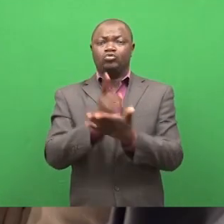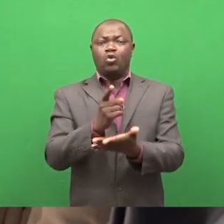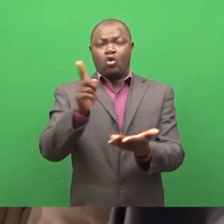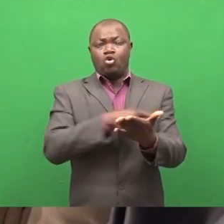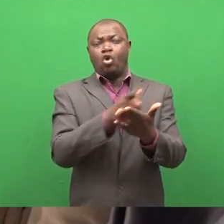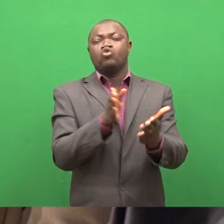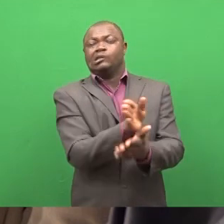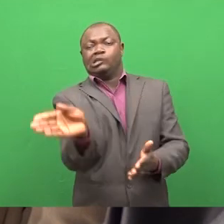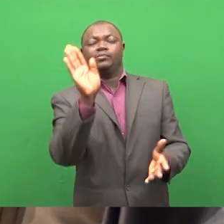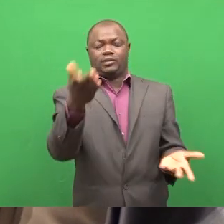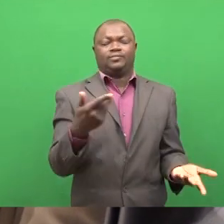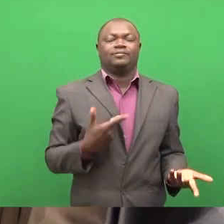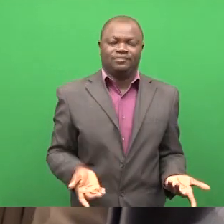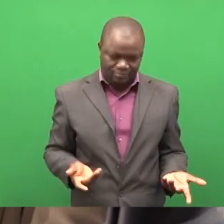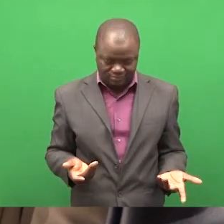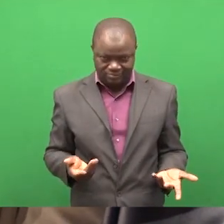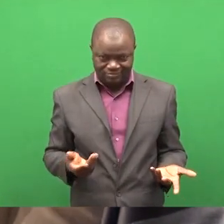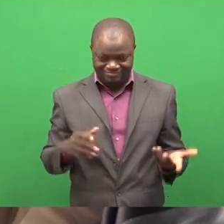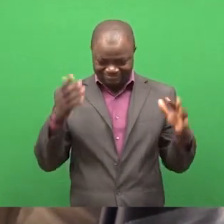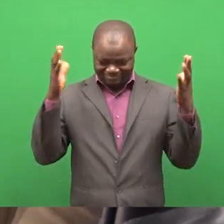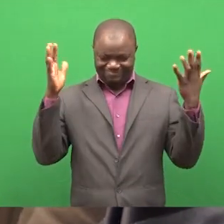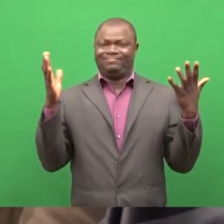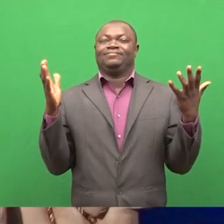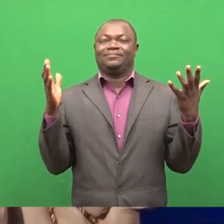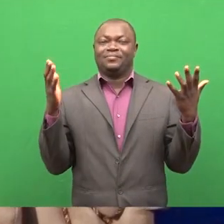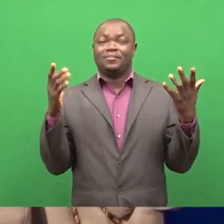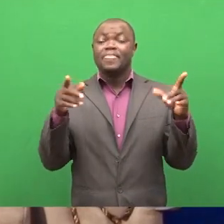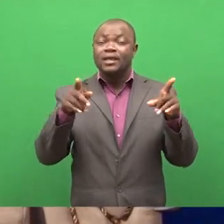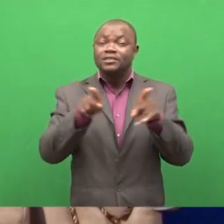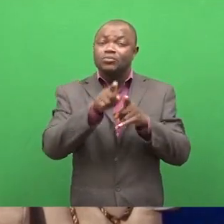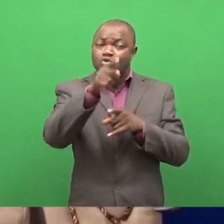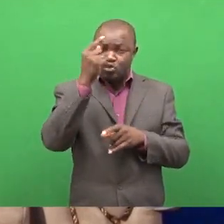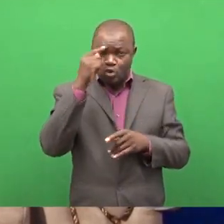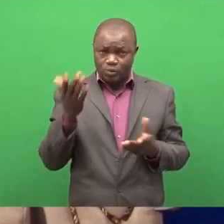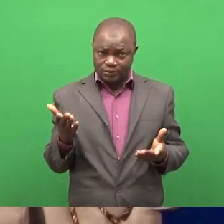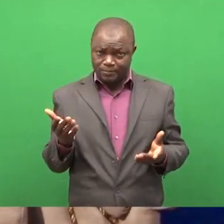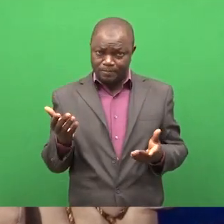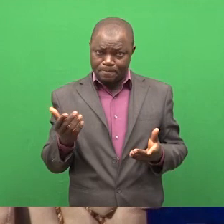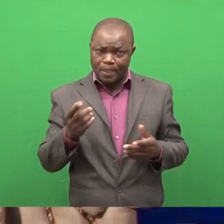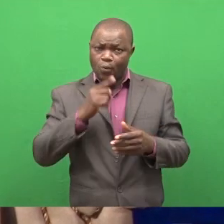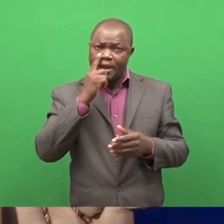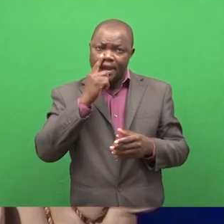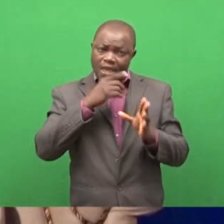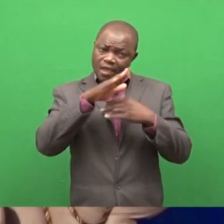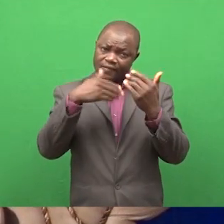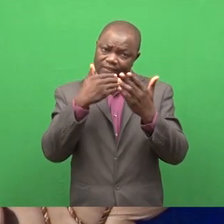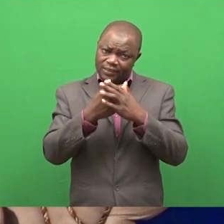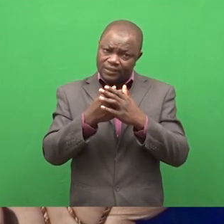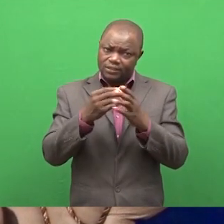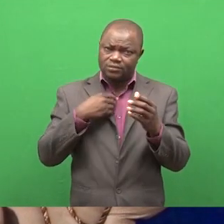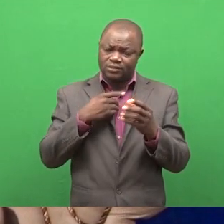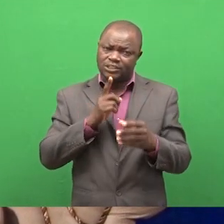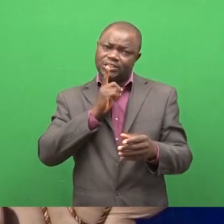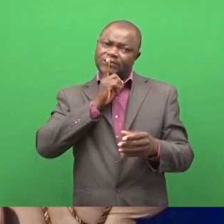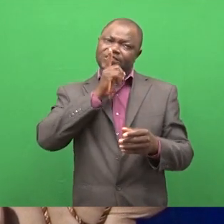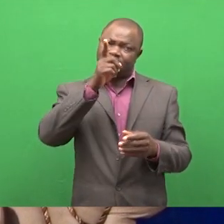kunaka. Mashoko makukutu ari kutaurwa. Asi munoziva kuti kudini kana nyaya yacho toiendesa